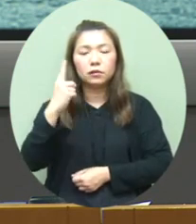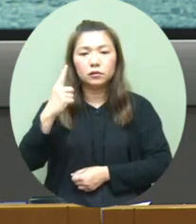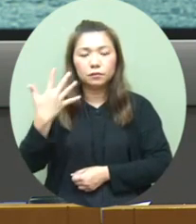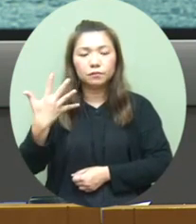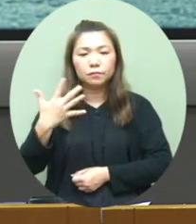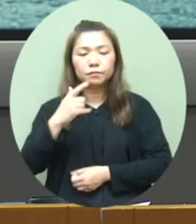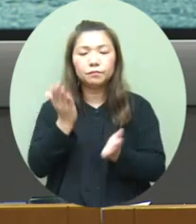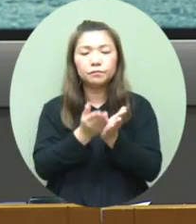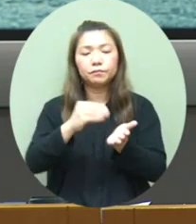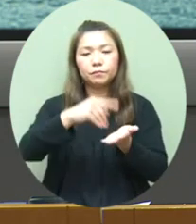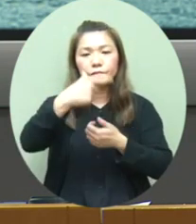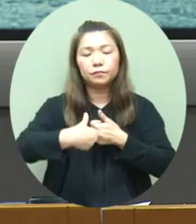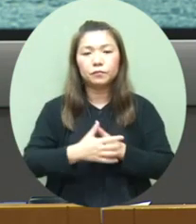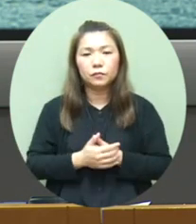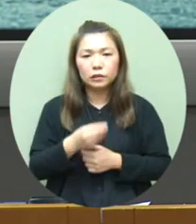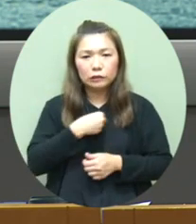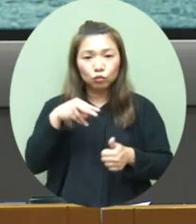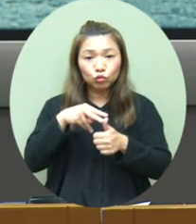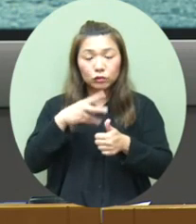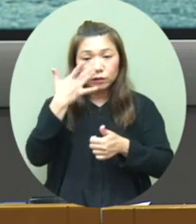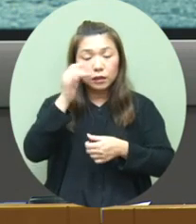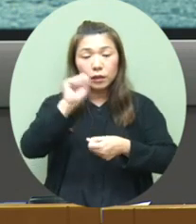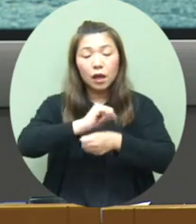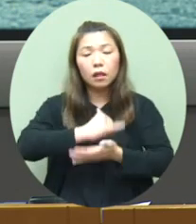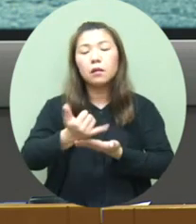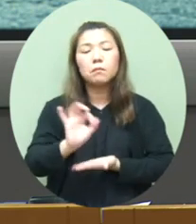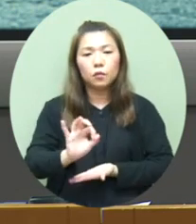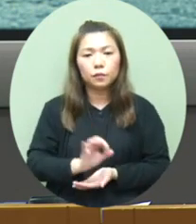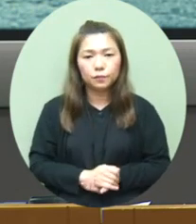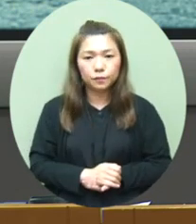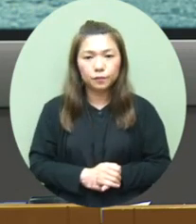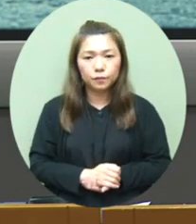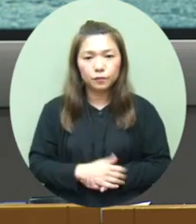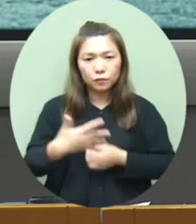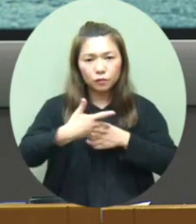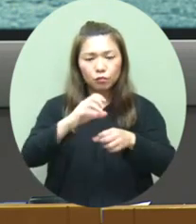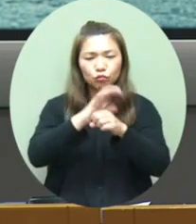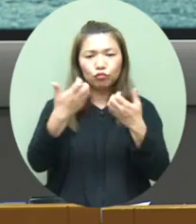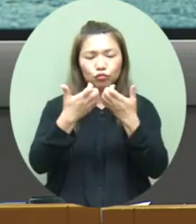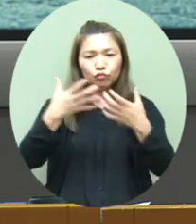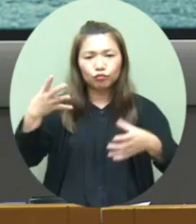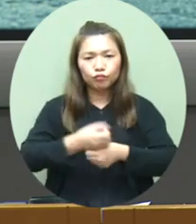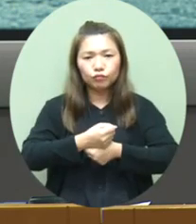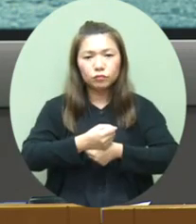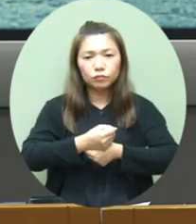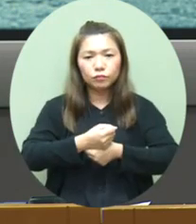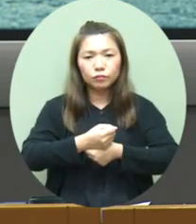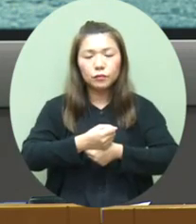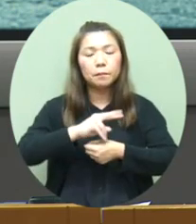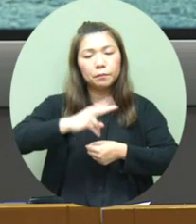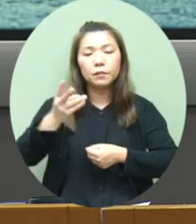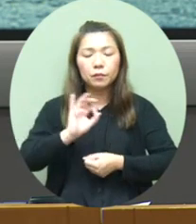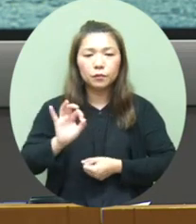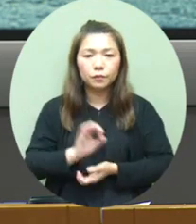1,221,535宗啦。今日咧就醫管局冇情報新嘅死亡個案嘅。咁我哋嘅第五波嘅死亡個案總數就冇變